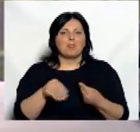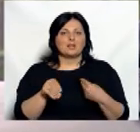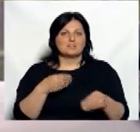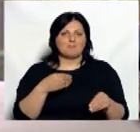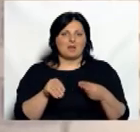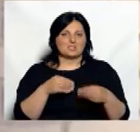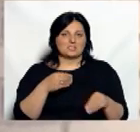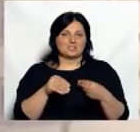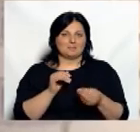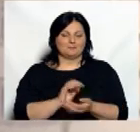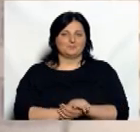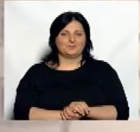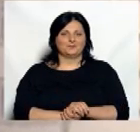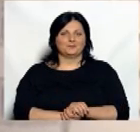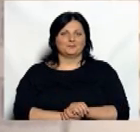პლასტმასი შოთ არ.